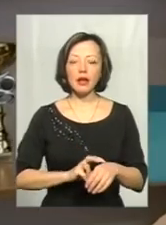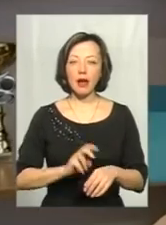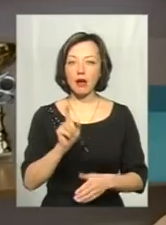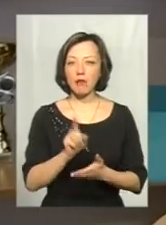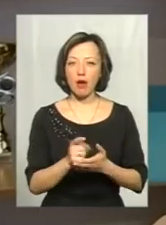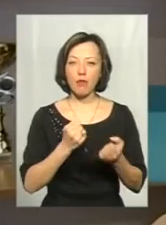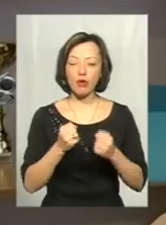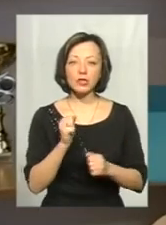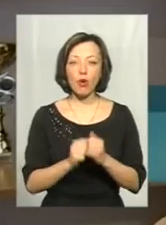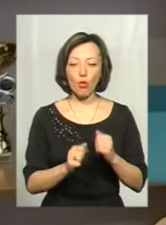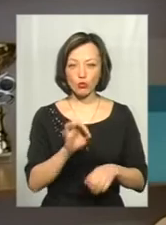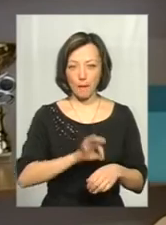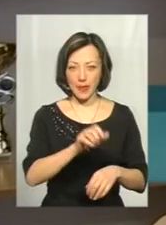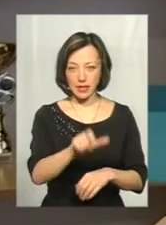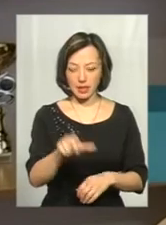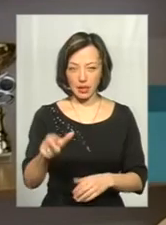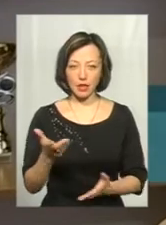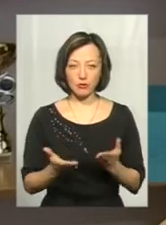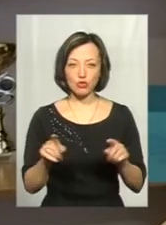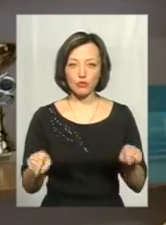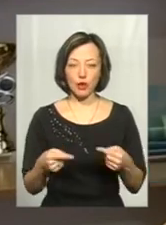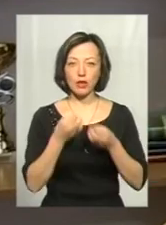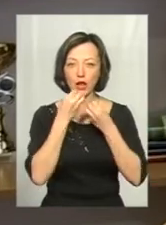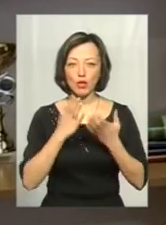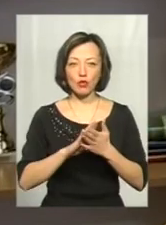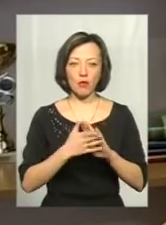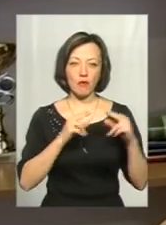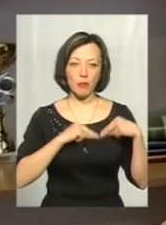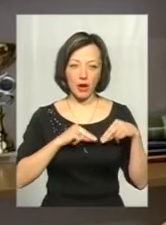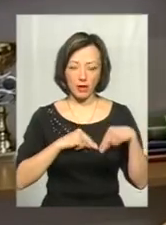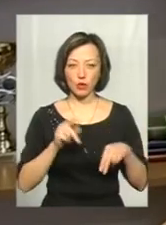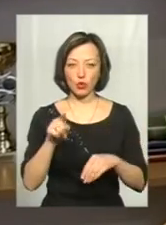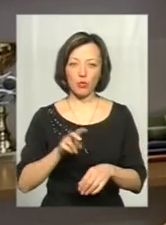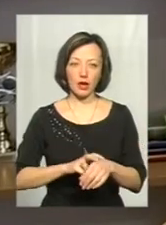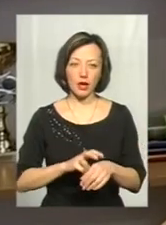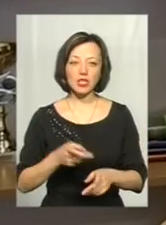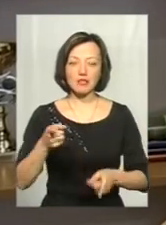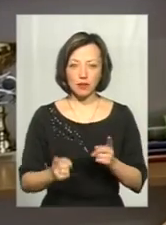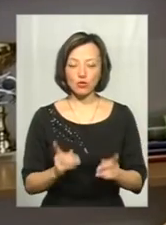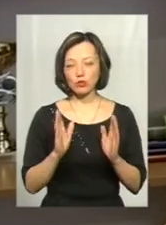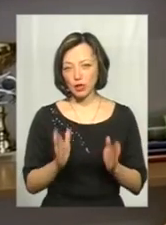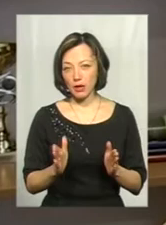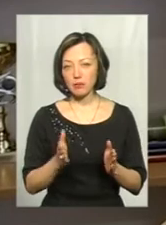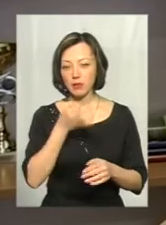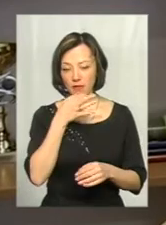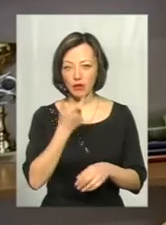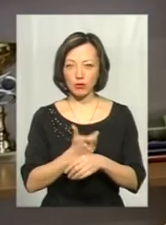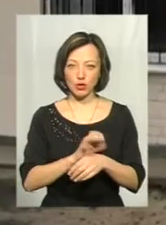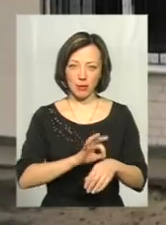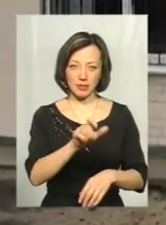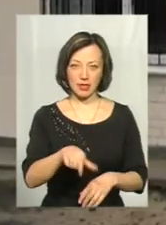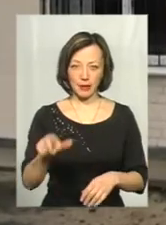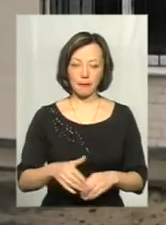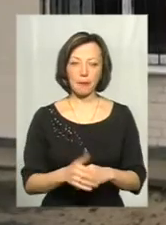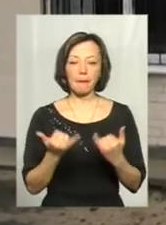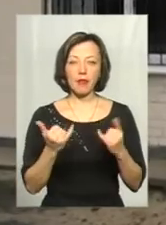в принципі, якщо створити належні умови праці тому самому лікарю, то, звісно ж, він буде приваблювати більше пацієнтів. Нині